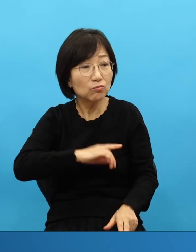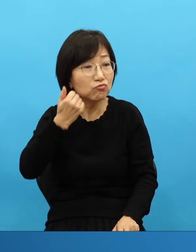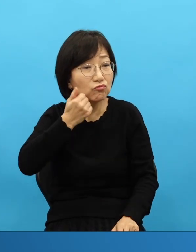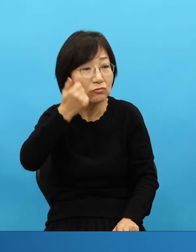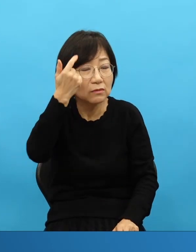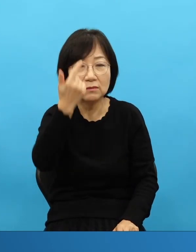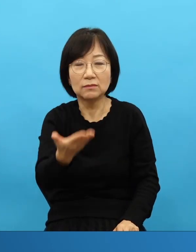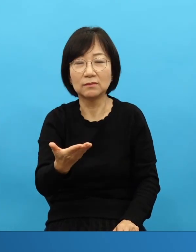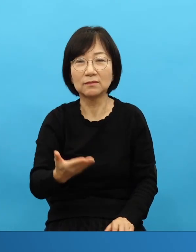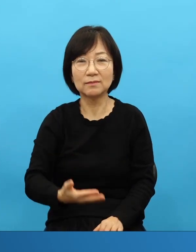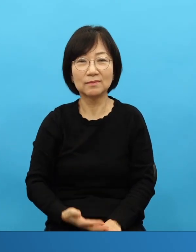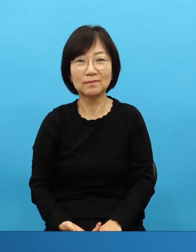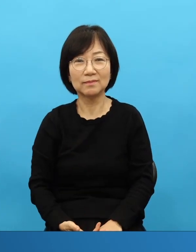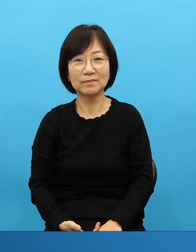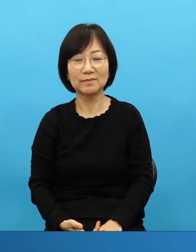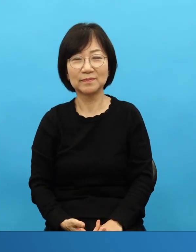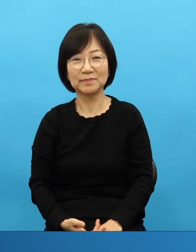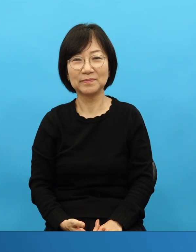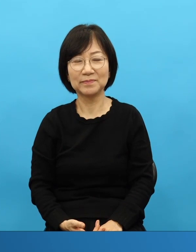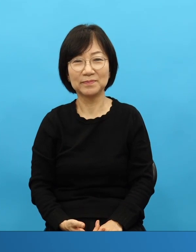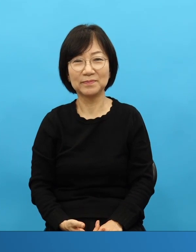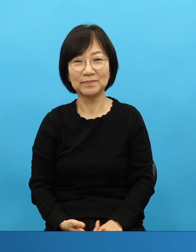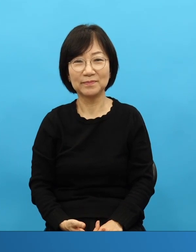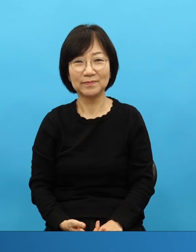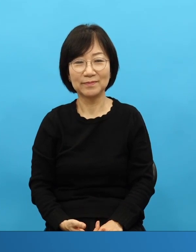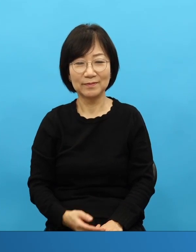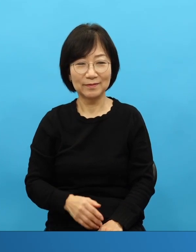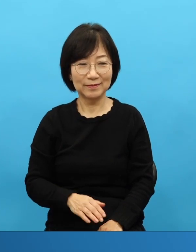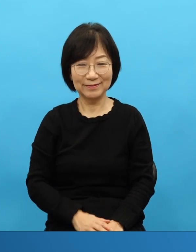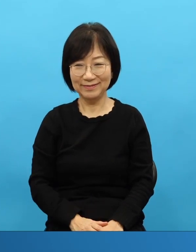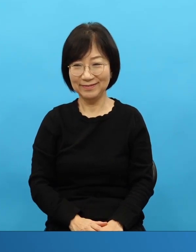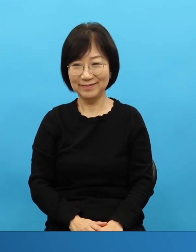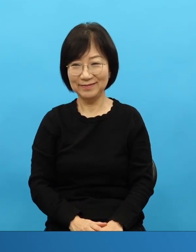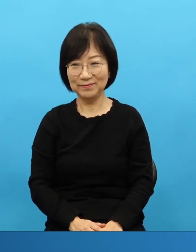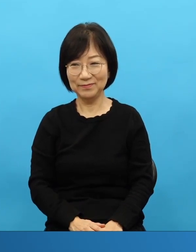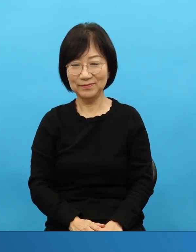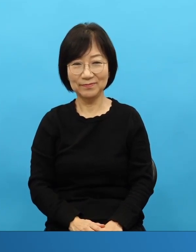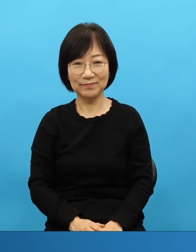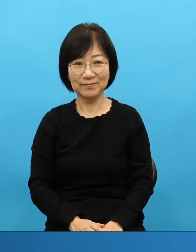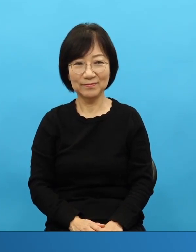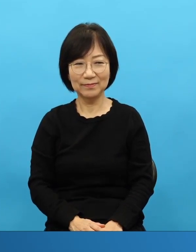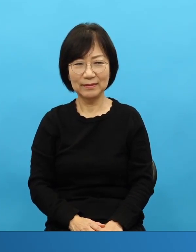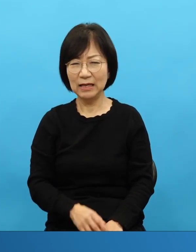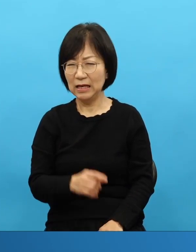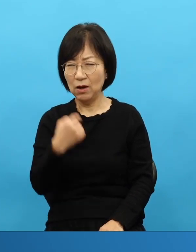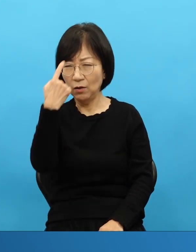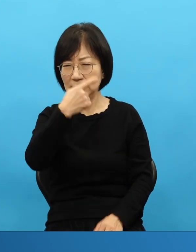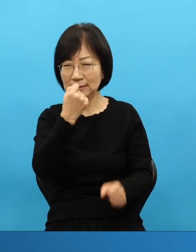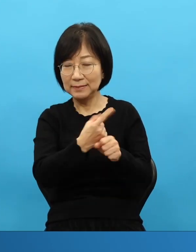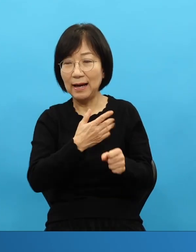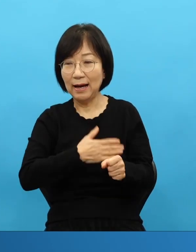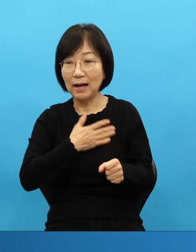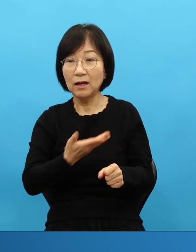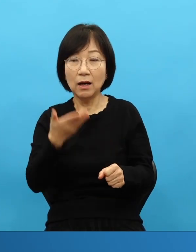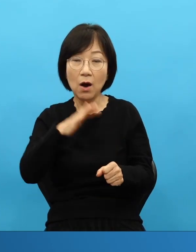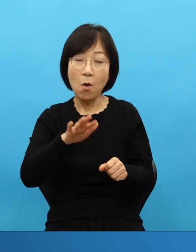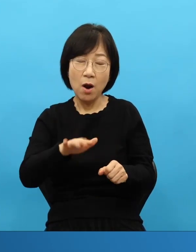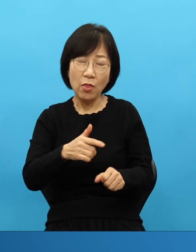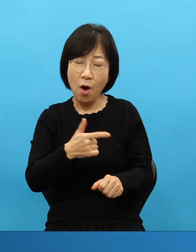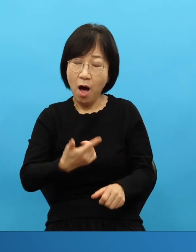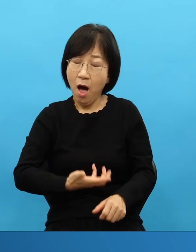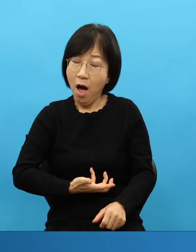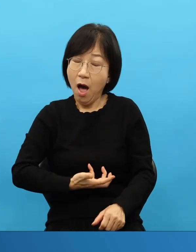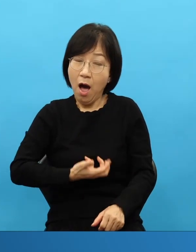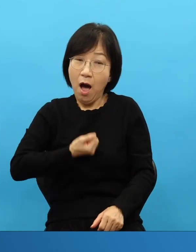who in the world are you? 우리도 안 그럽니까? 너무 기가 찬 일을 해내면요. 야, 네가 누구냐? 이러다. And same thing for us. When we see someone do something so amazing, we